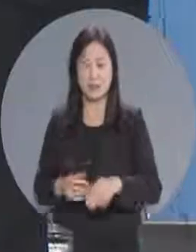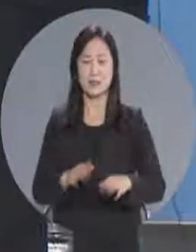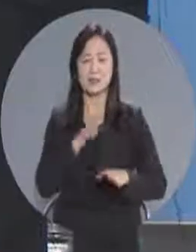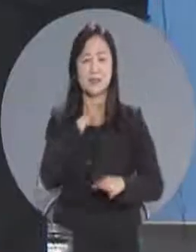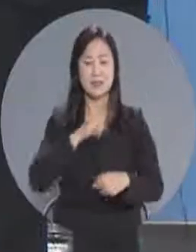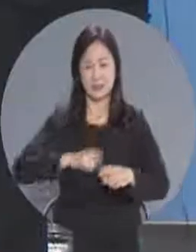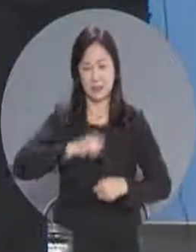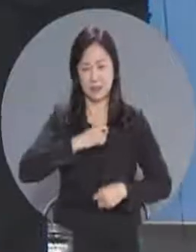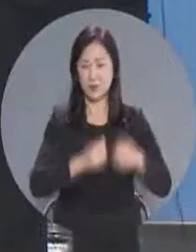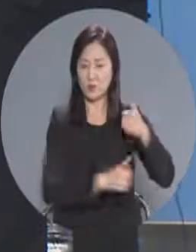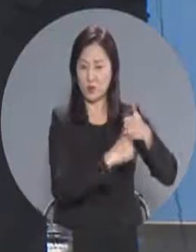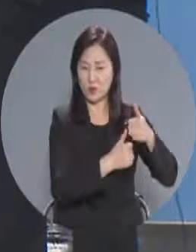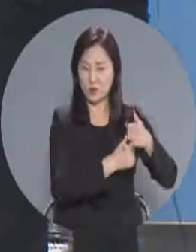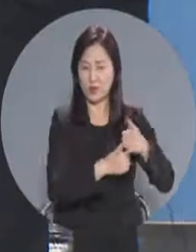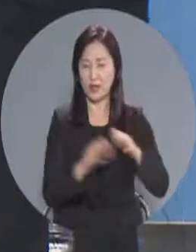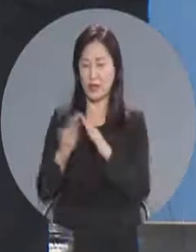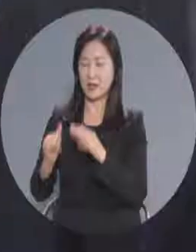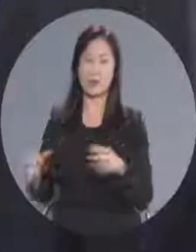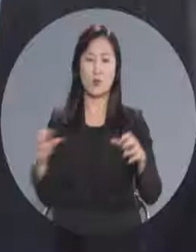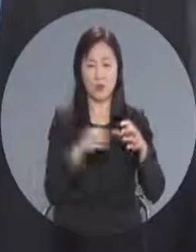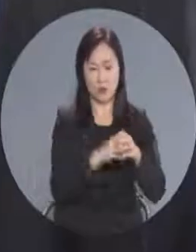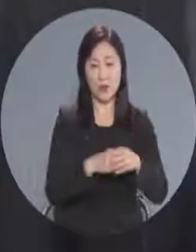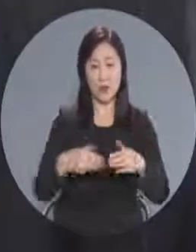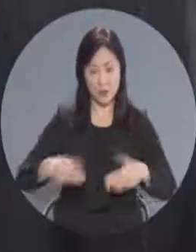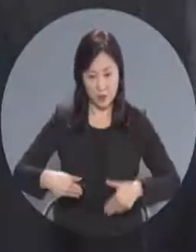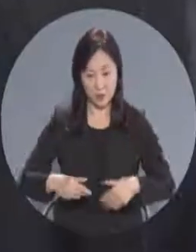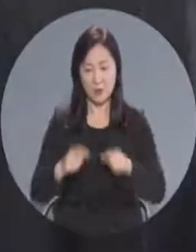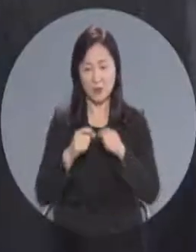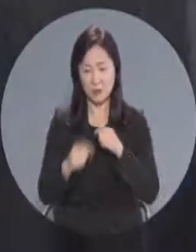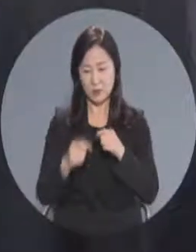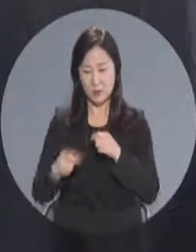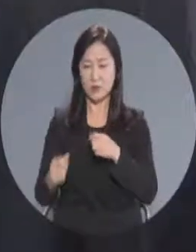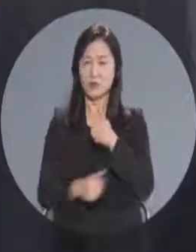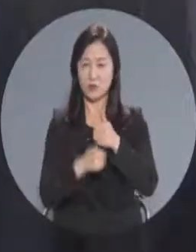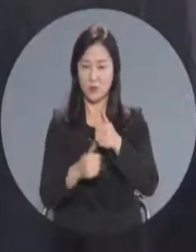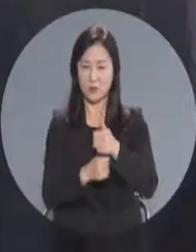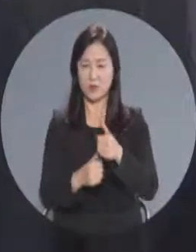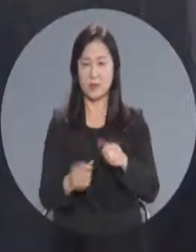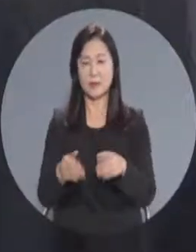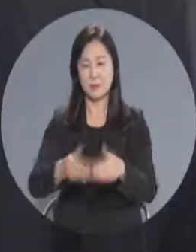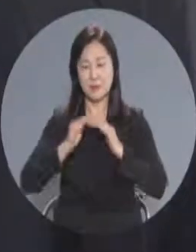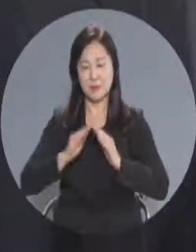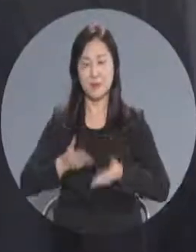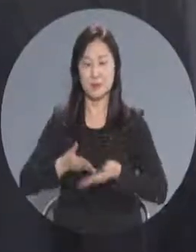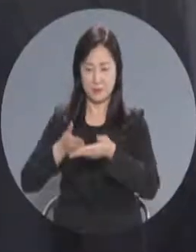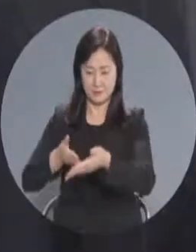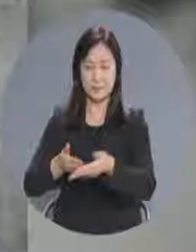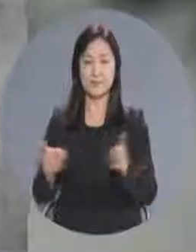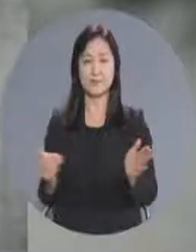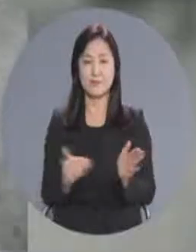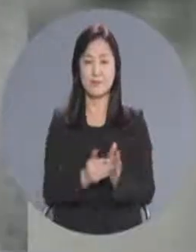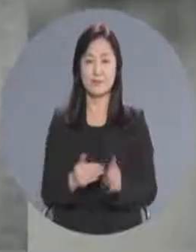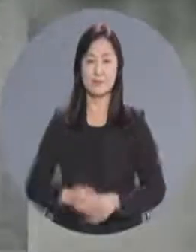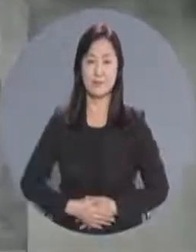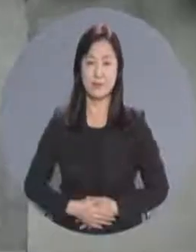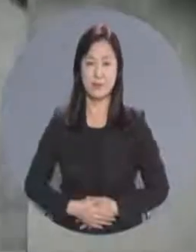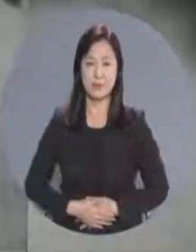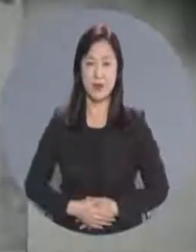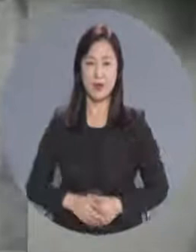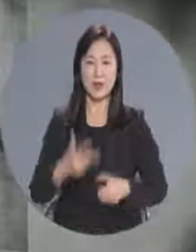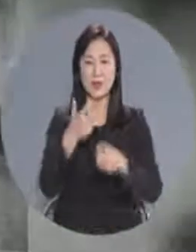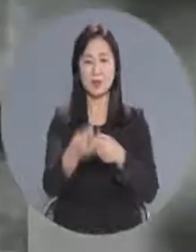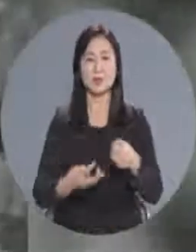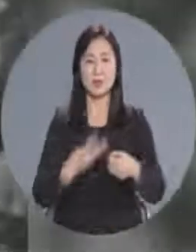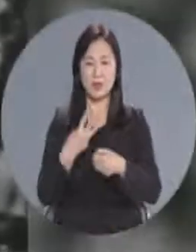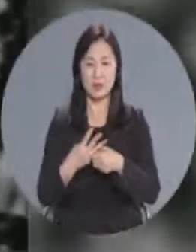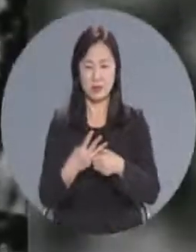결정을 받은 유족을 포함시키고 소위원회를 설치할 것을 법제처에 추가 요청했다고 밝혔습니다. 73년의